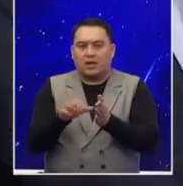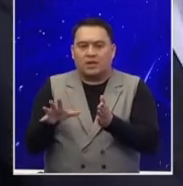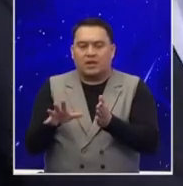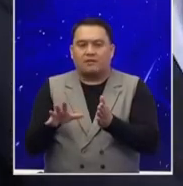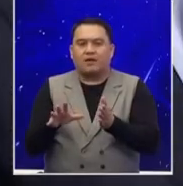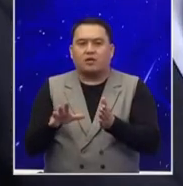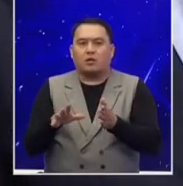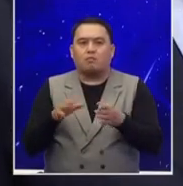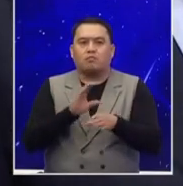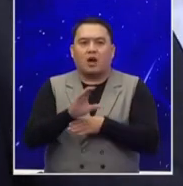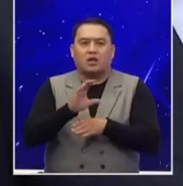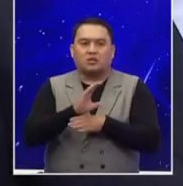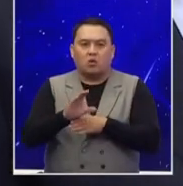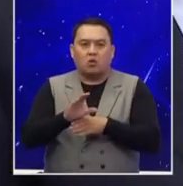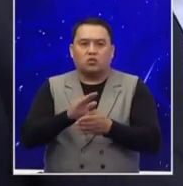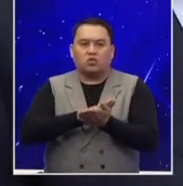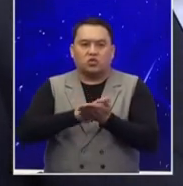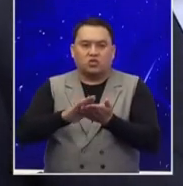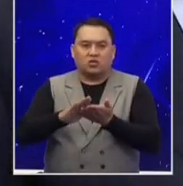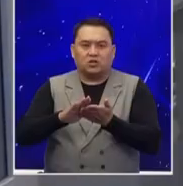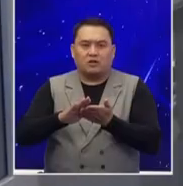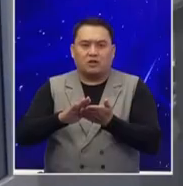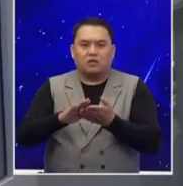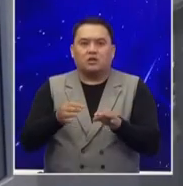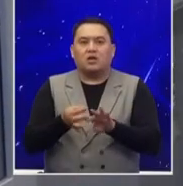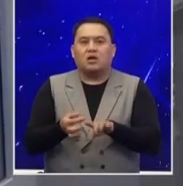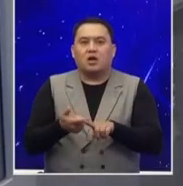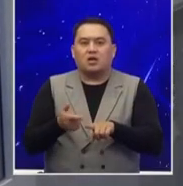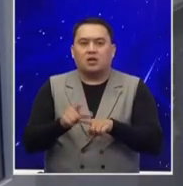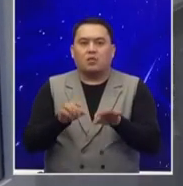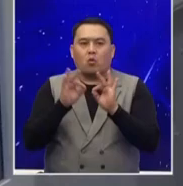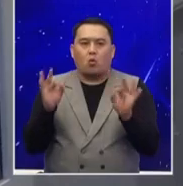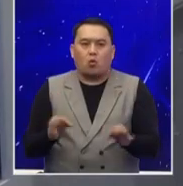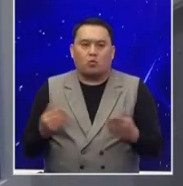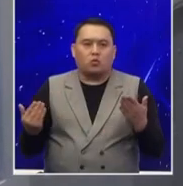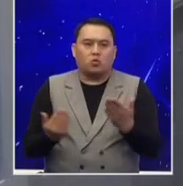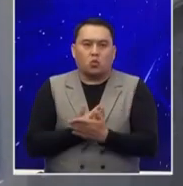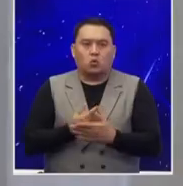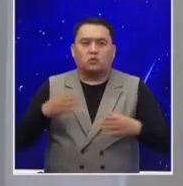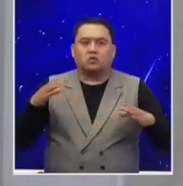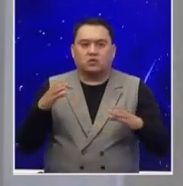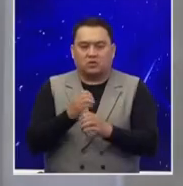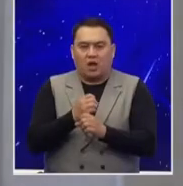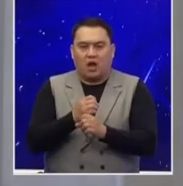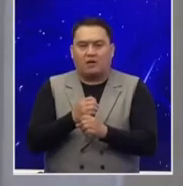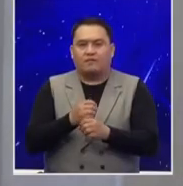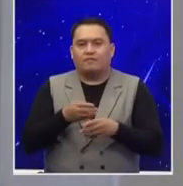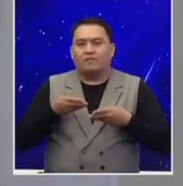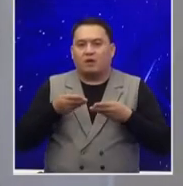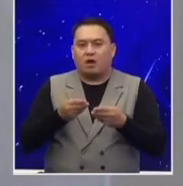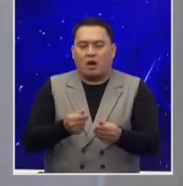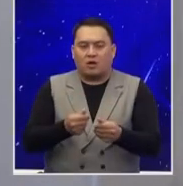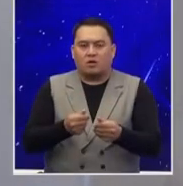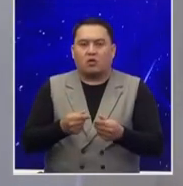при помощи производственного очистного сооружения. Таким образом, новая технологическая линия сократит негативное воздействие